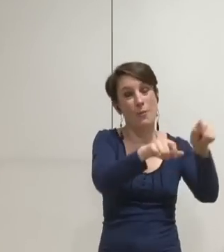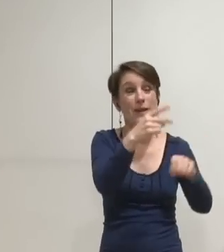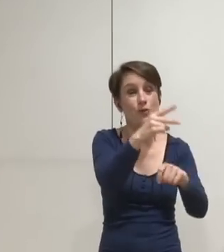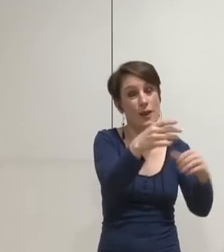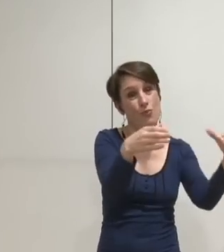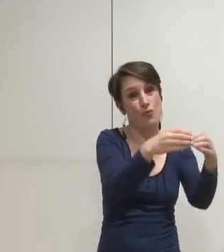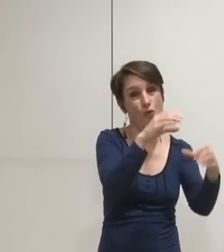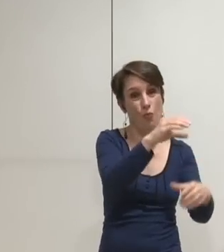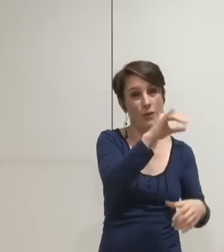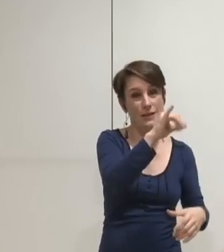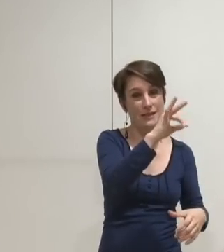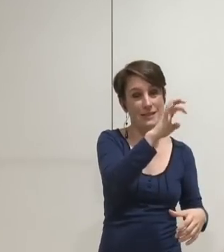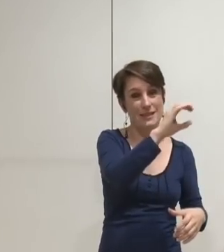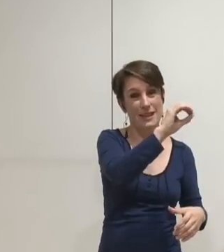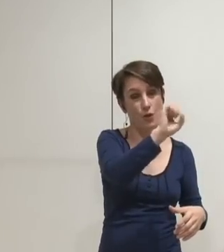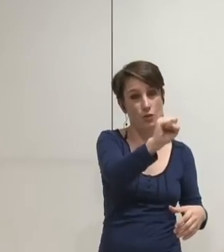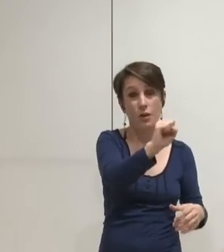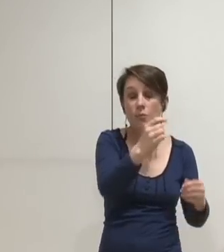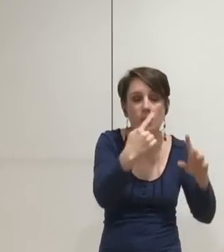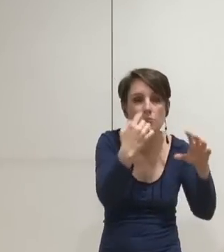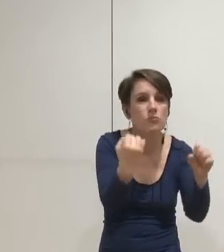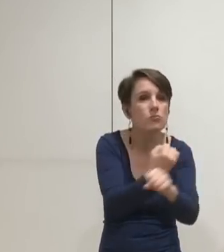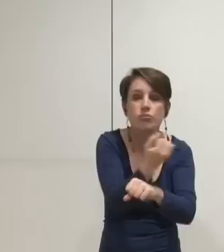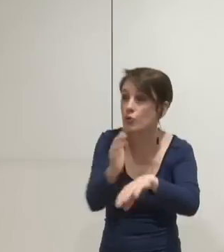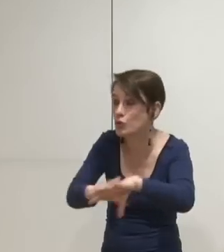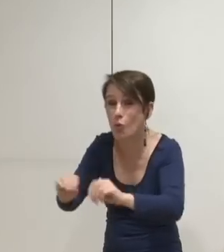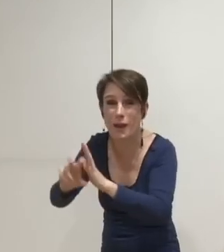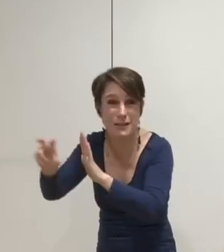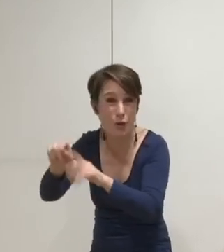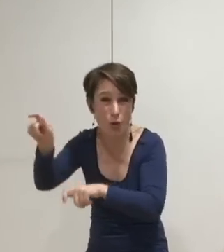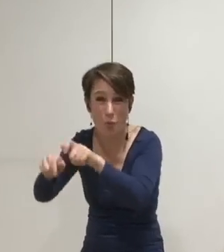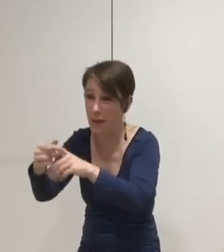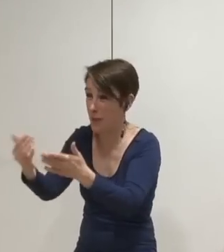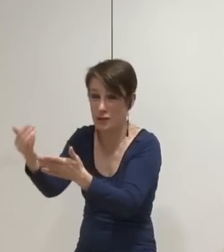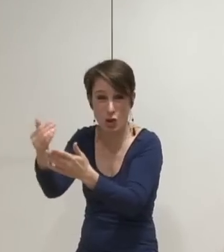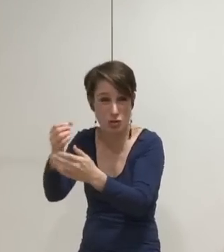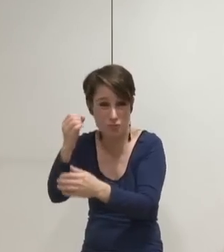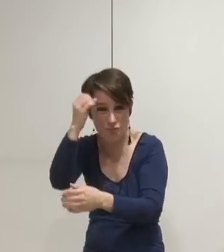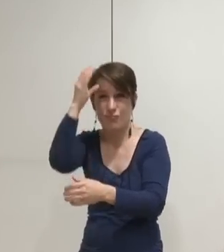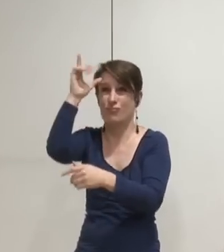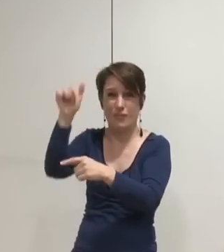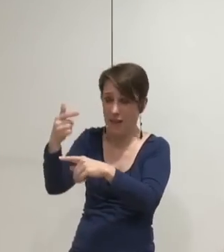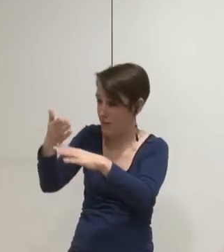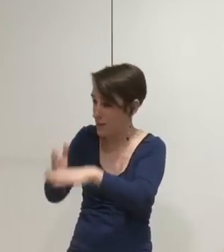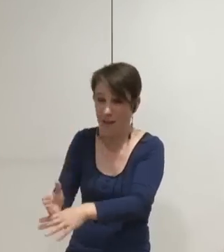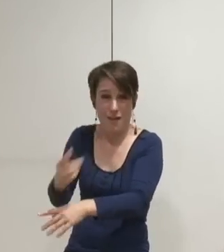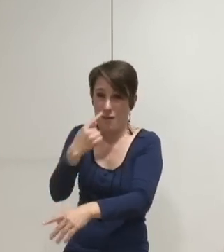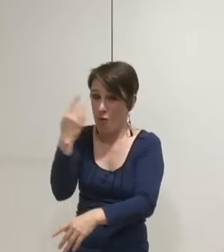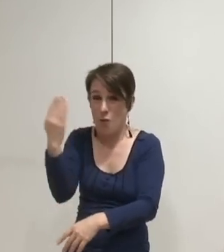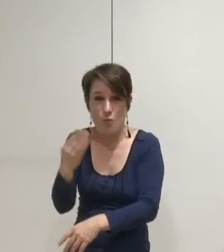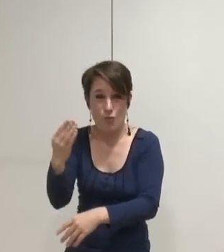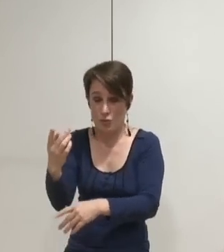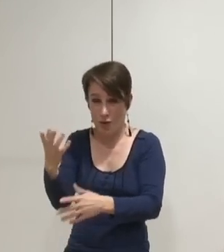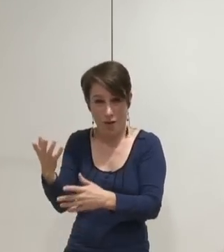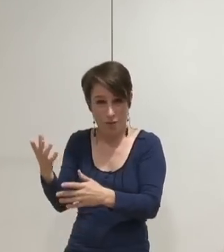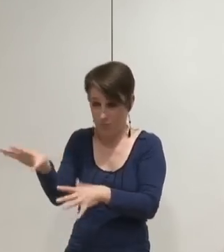sur la présence au sein de notre propre outil énergéticien de personn ressources qui aurait été indispensable y compris pour une reprise